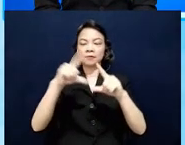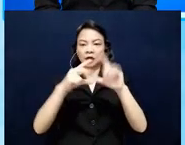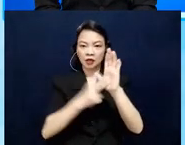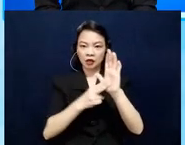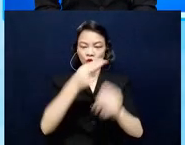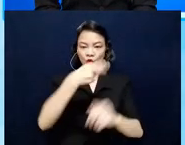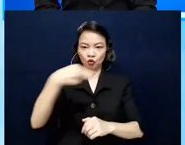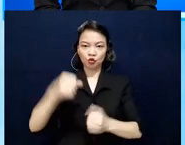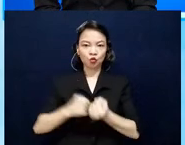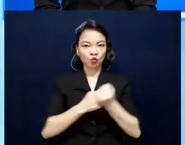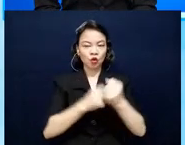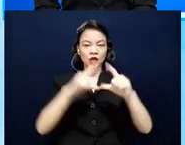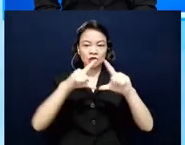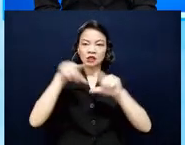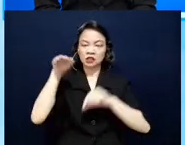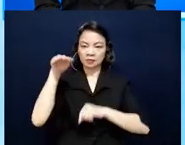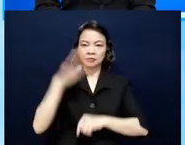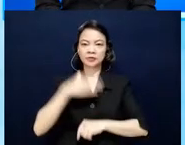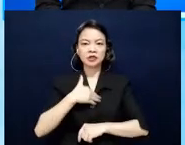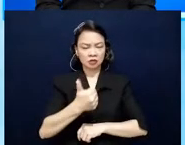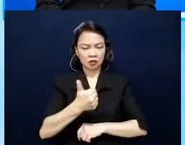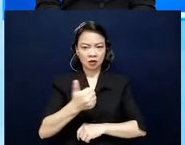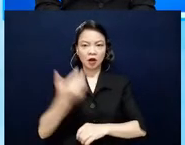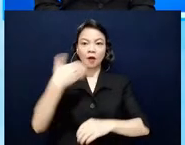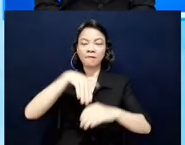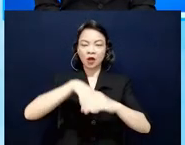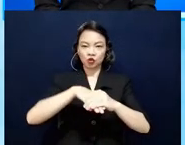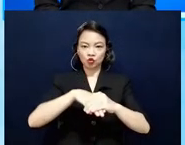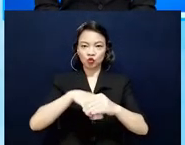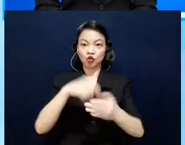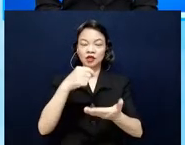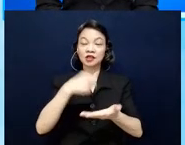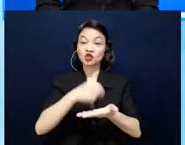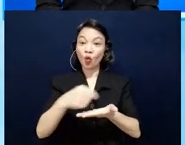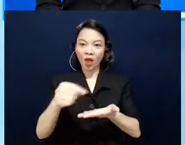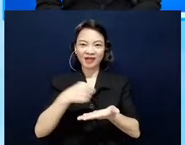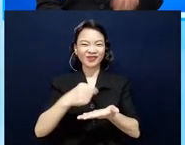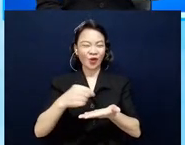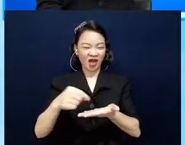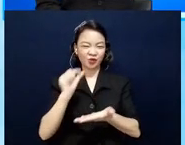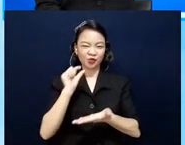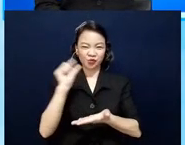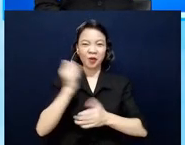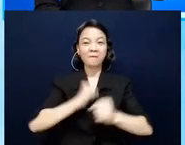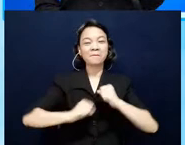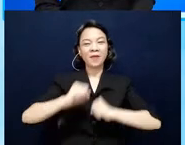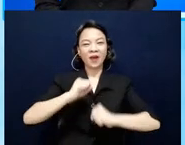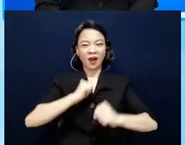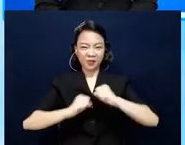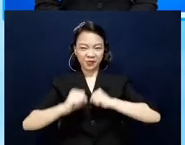AstraZeneca bisa kemudian nanti masuk ke sekolah-sekolah untuk melakukan